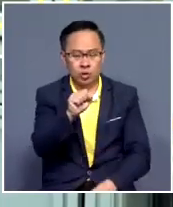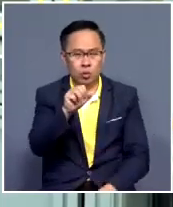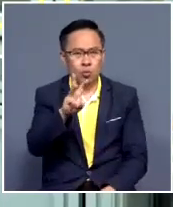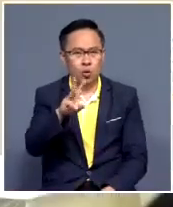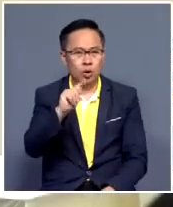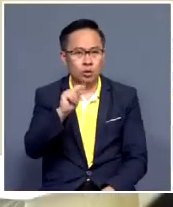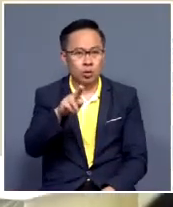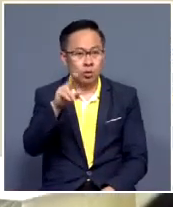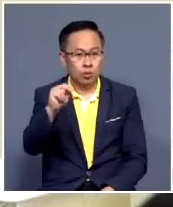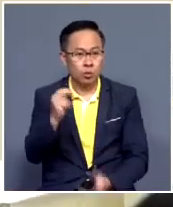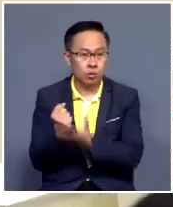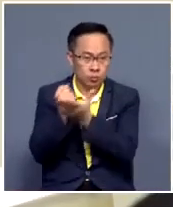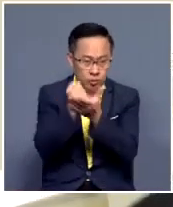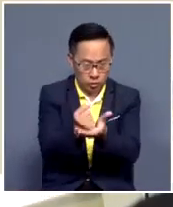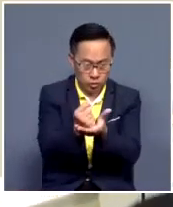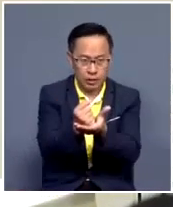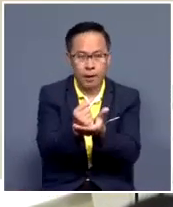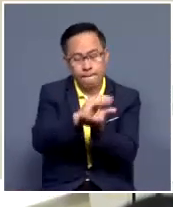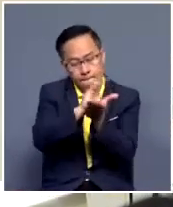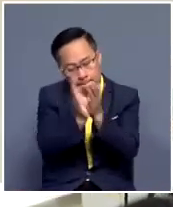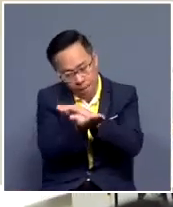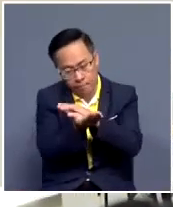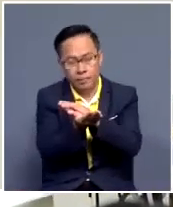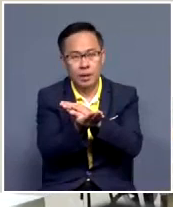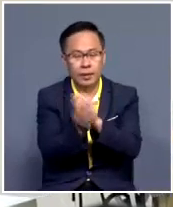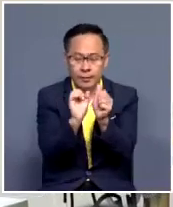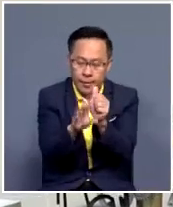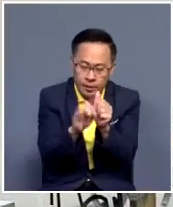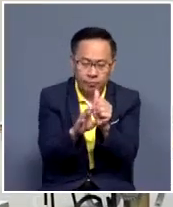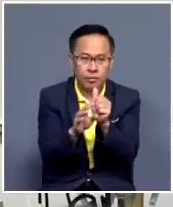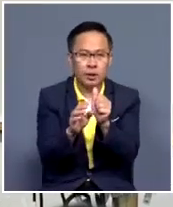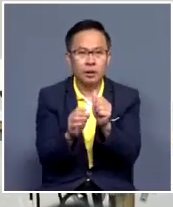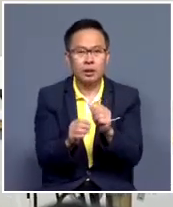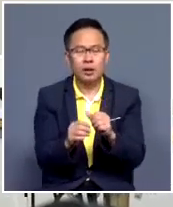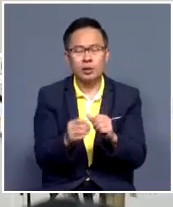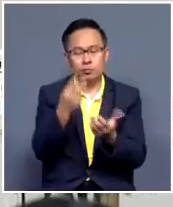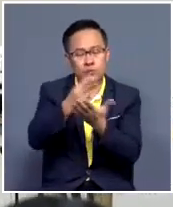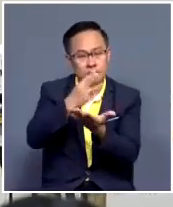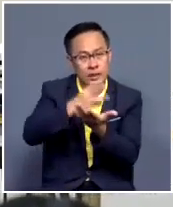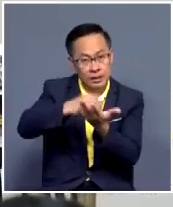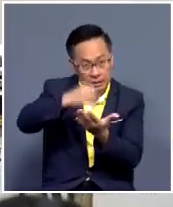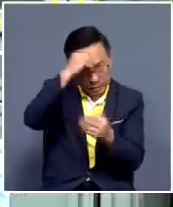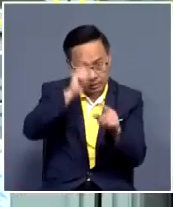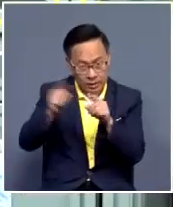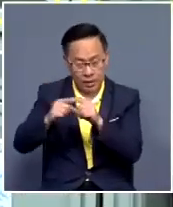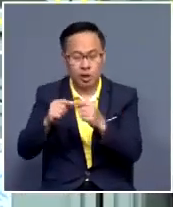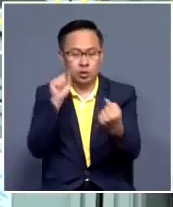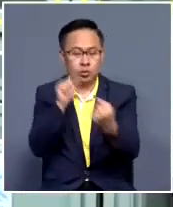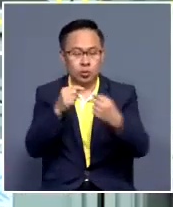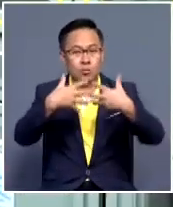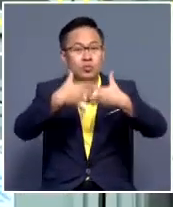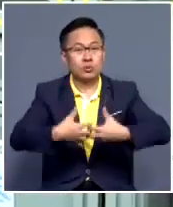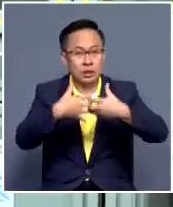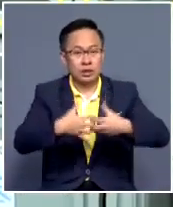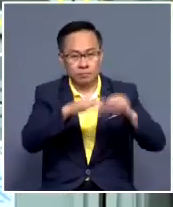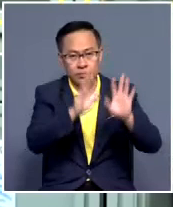ครับเข้ามาช่วยในแง่ของการปรับในแง่ของการแนะนำนะครับในแง่ของการเตรียมคอร์สให้สำหรับการเข้าสู่อุตสาหกรรมในโครงการนี้เองเนี่ยท